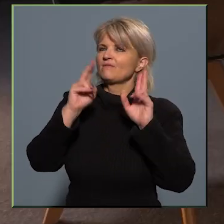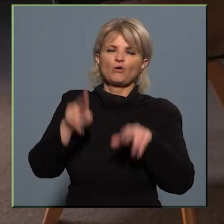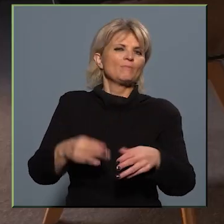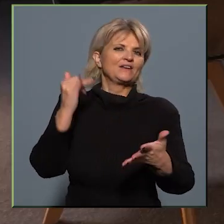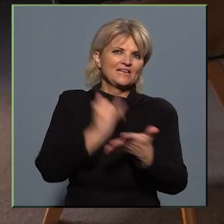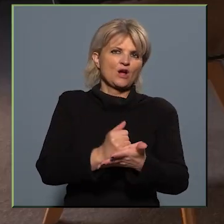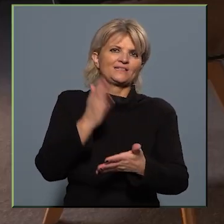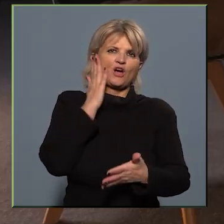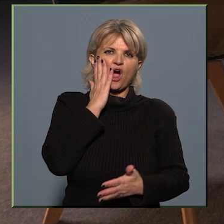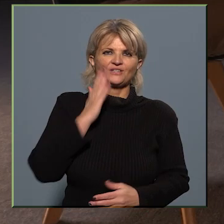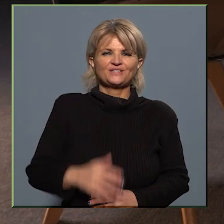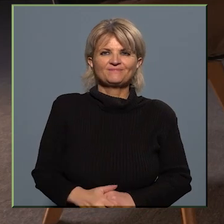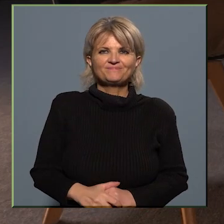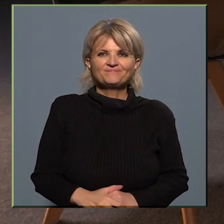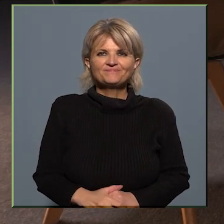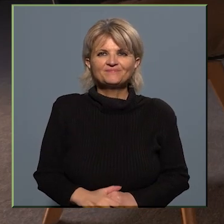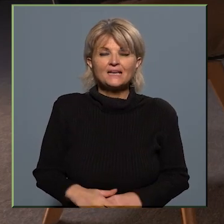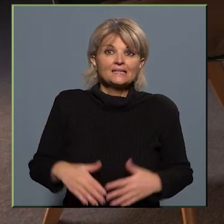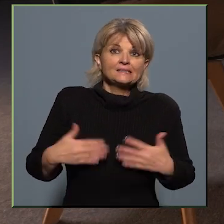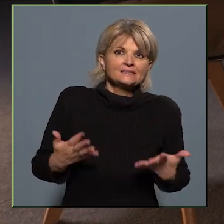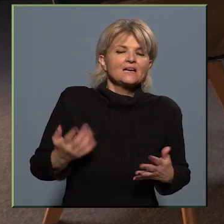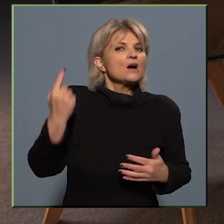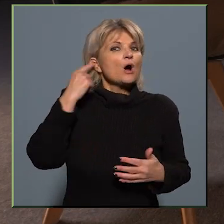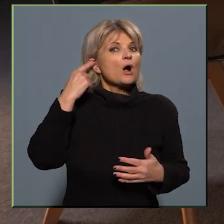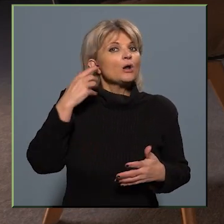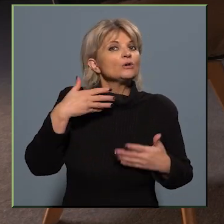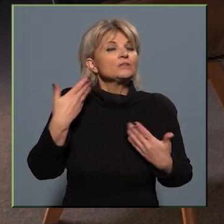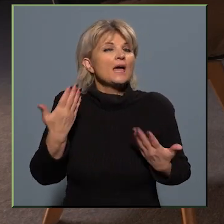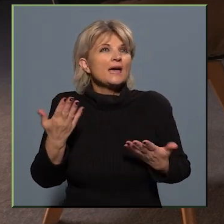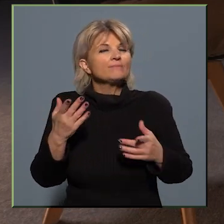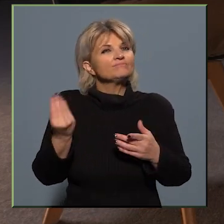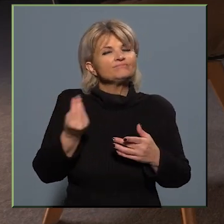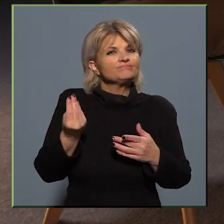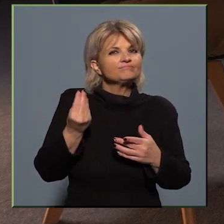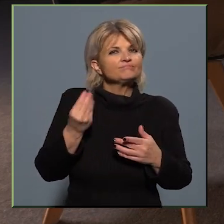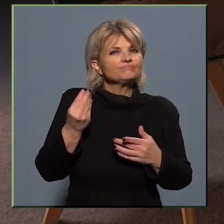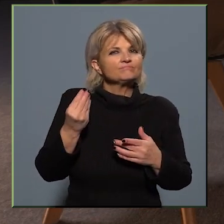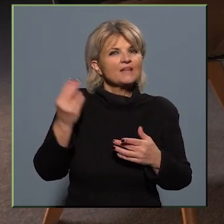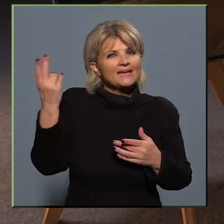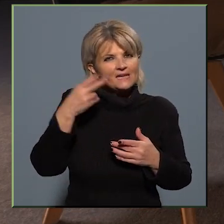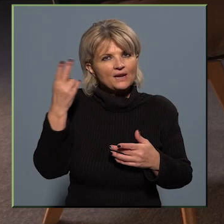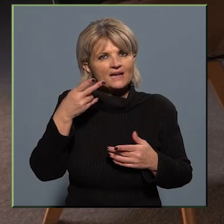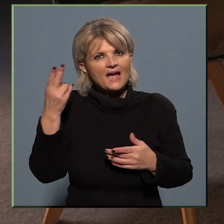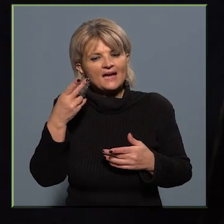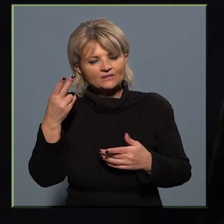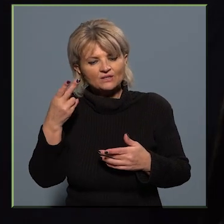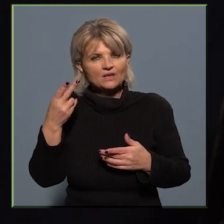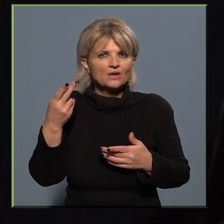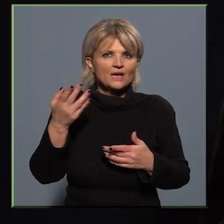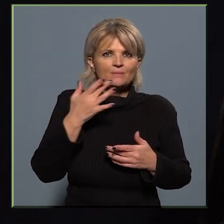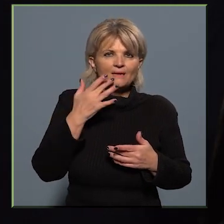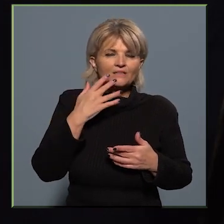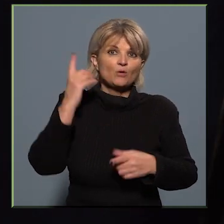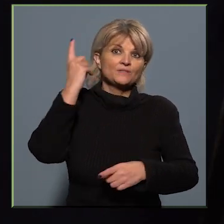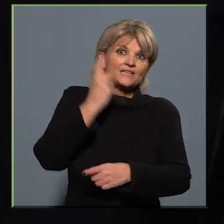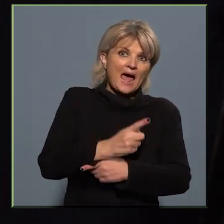igazi. Nem hallott esetleg csicseregni olyan híreket, hogy netán